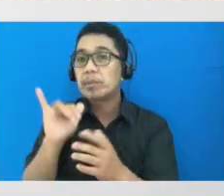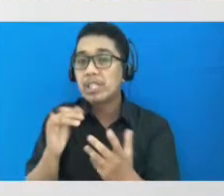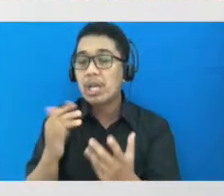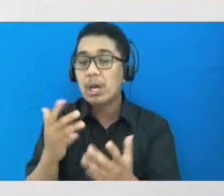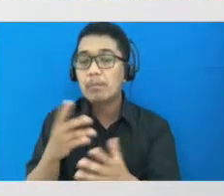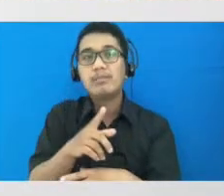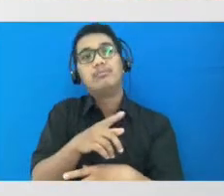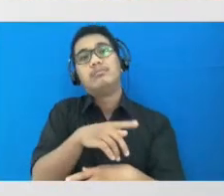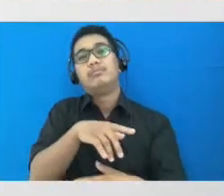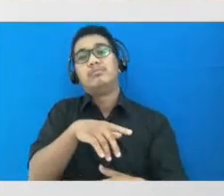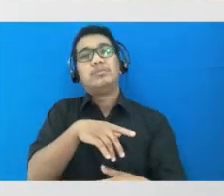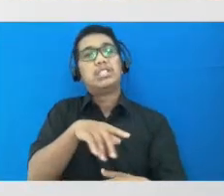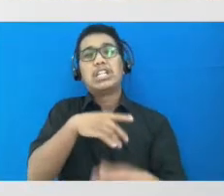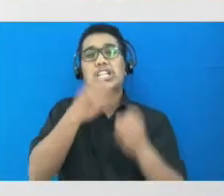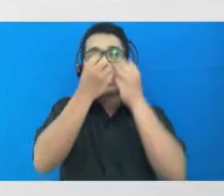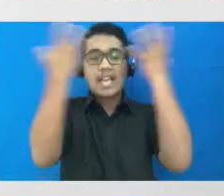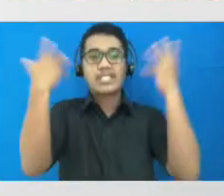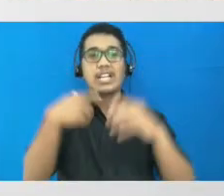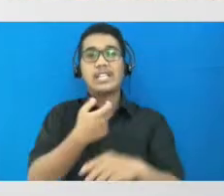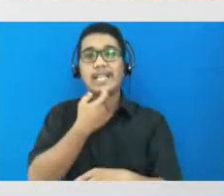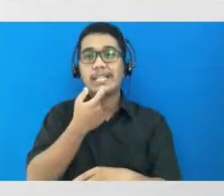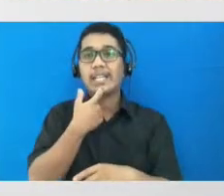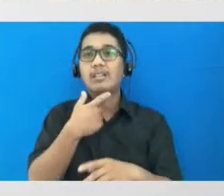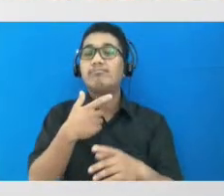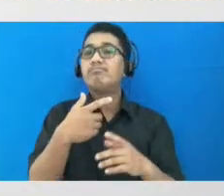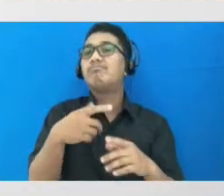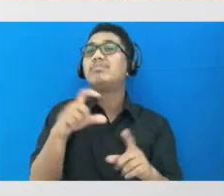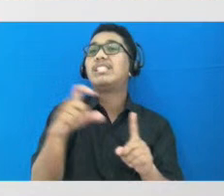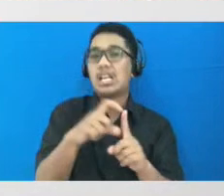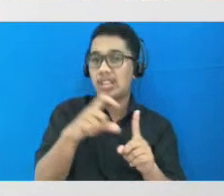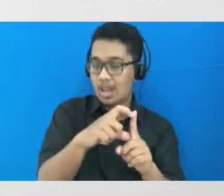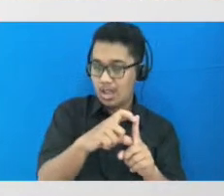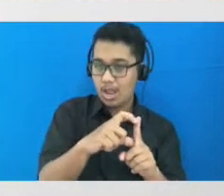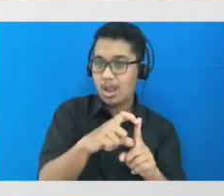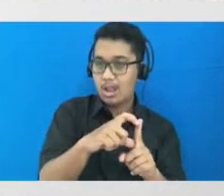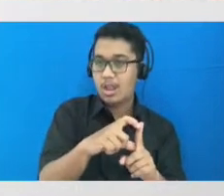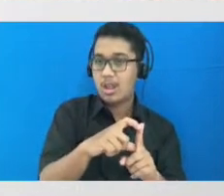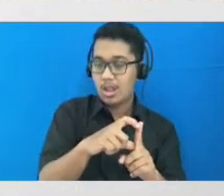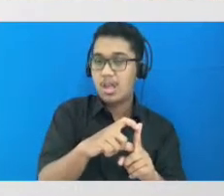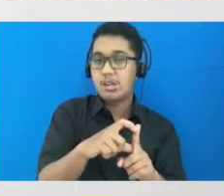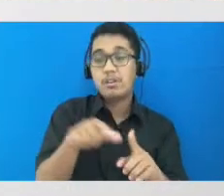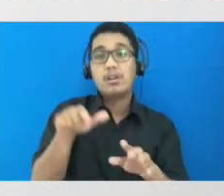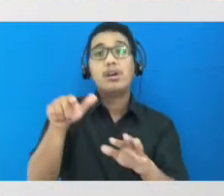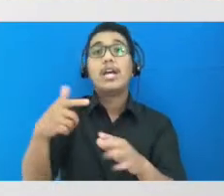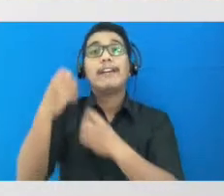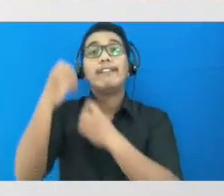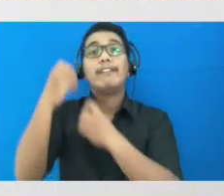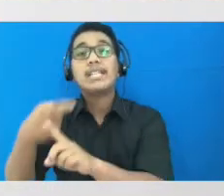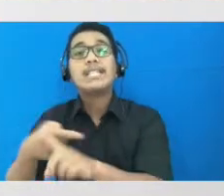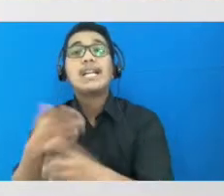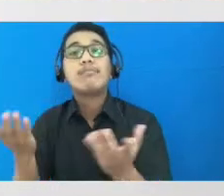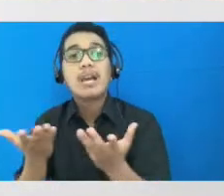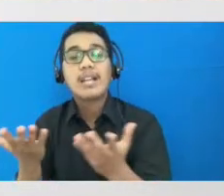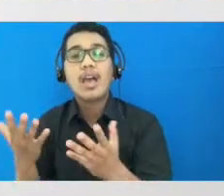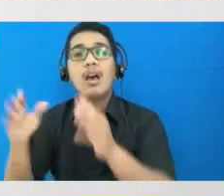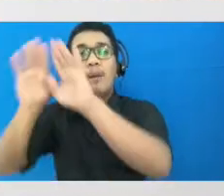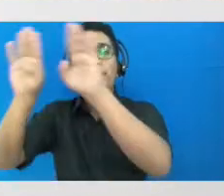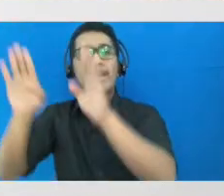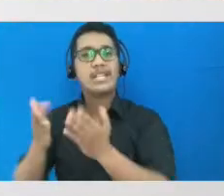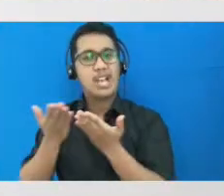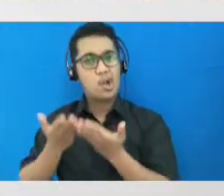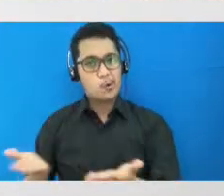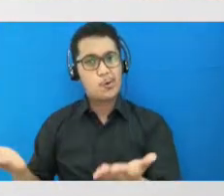kepastian ataupun konfirmasi data leak tadi, data breach tadi dari media. Nah, baik itu media